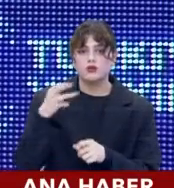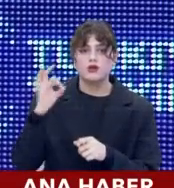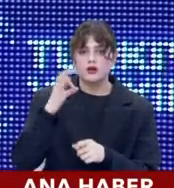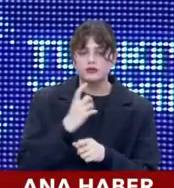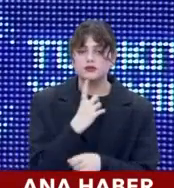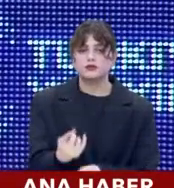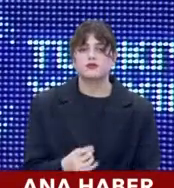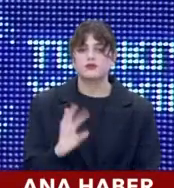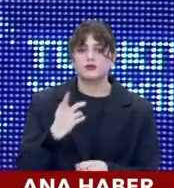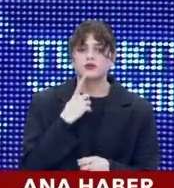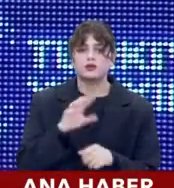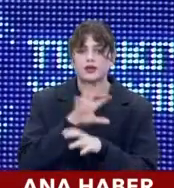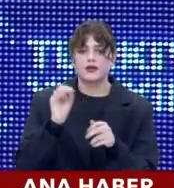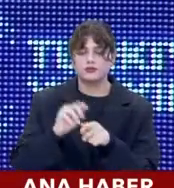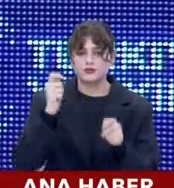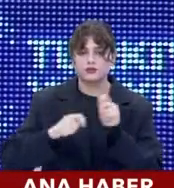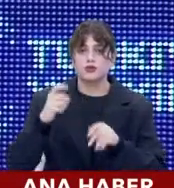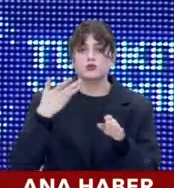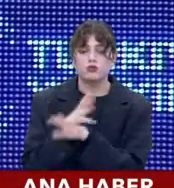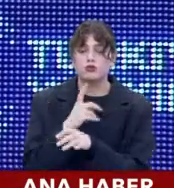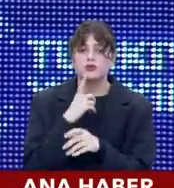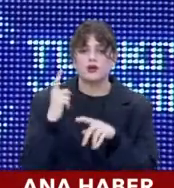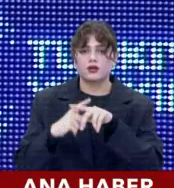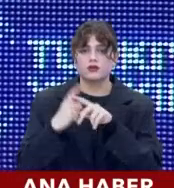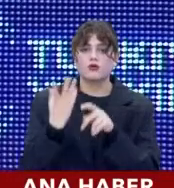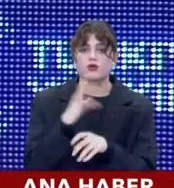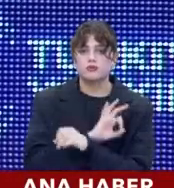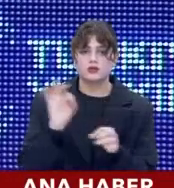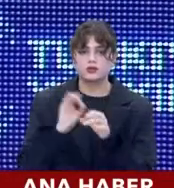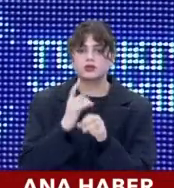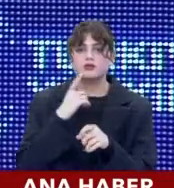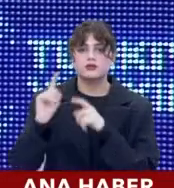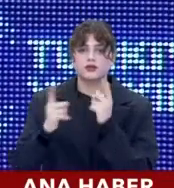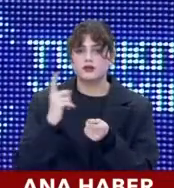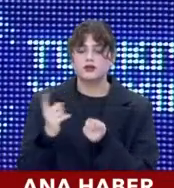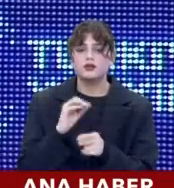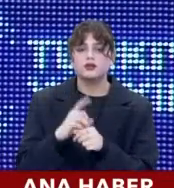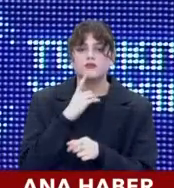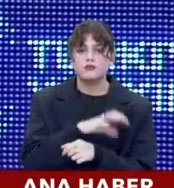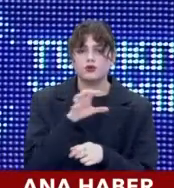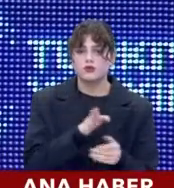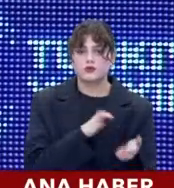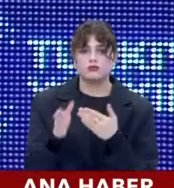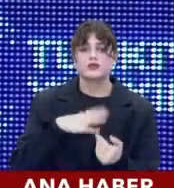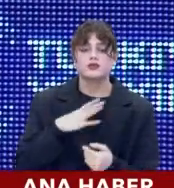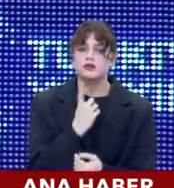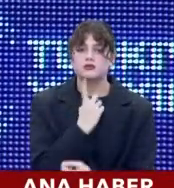altına ve üretime doğrudan katkısı olmayan diğer araçlara yönlendirilmek